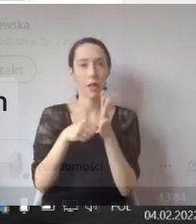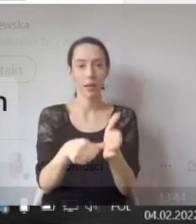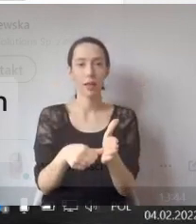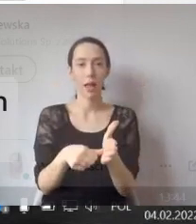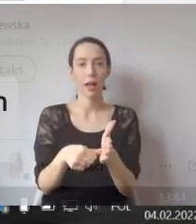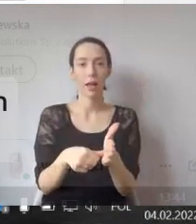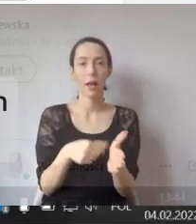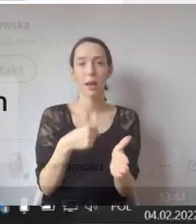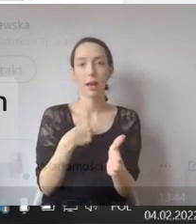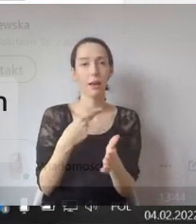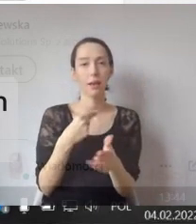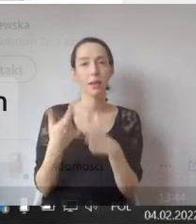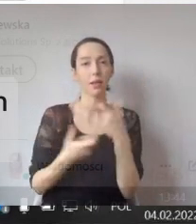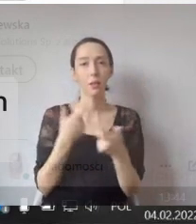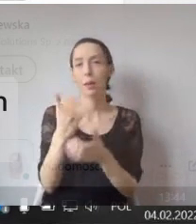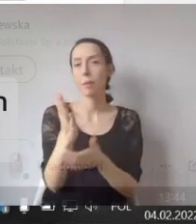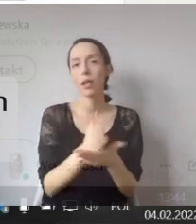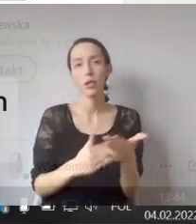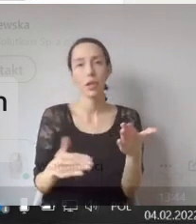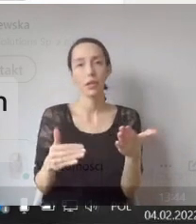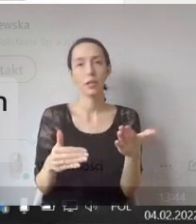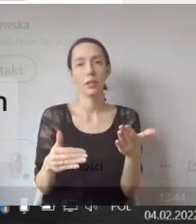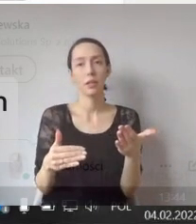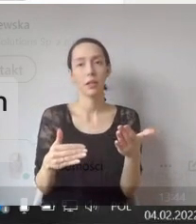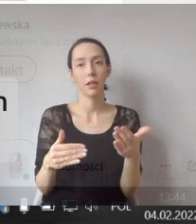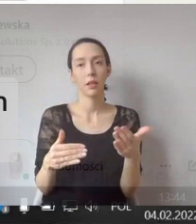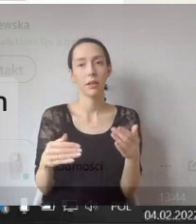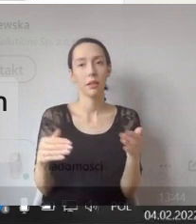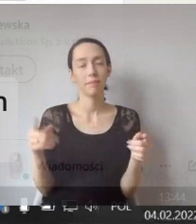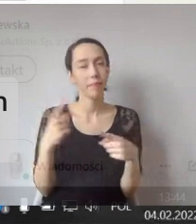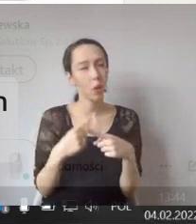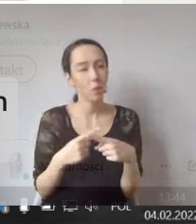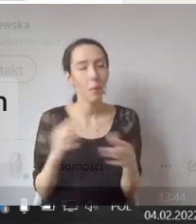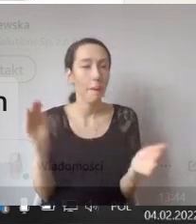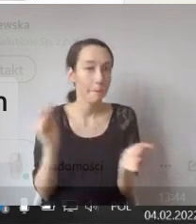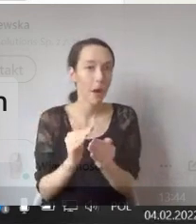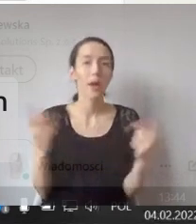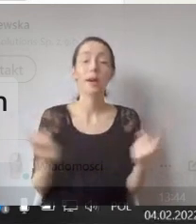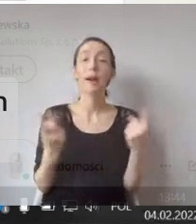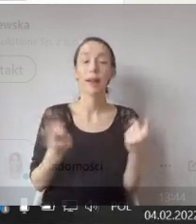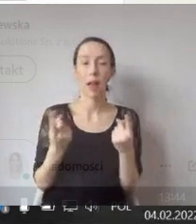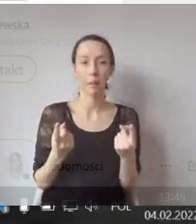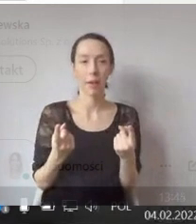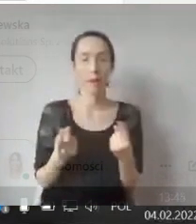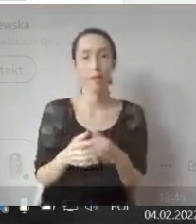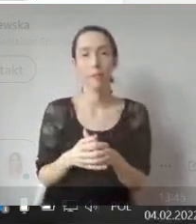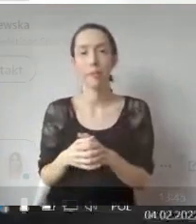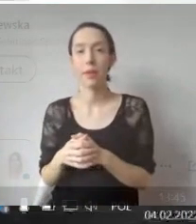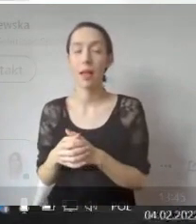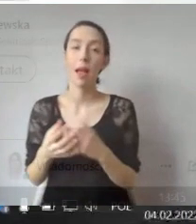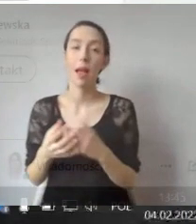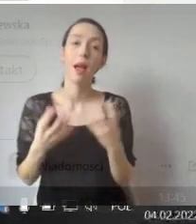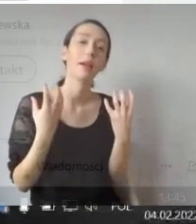zrobiłam tej części jak małej takiej reklamy swoich osiągnięć, tylko wolałam